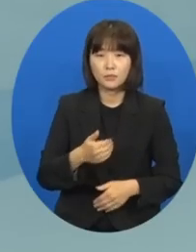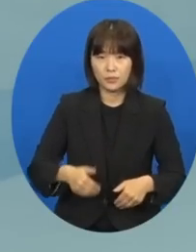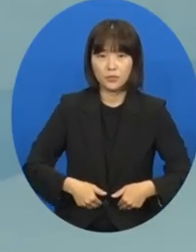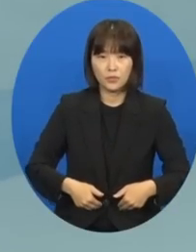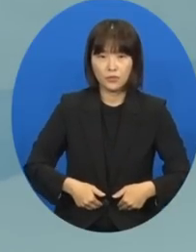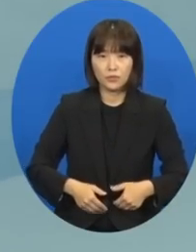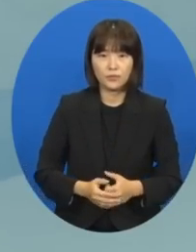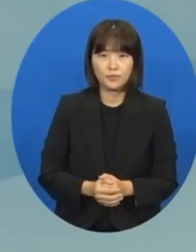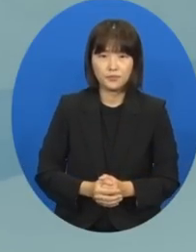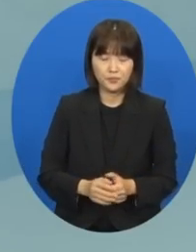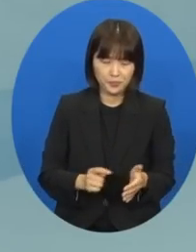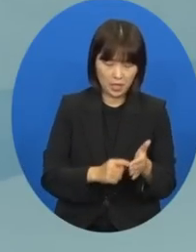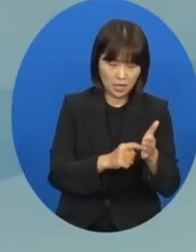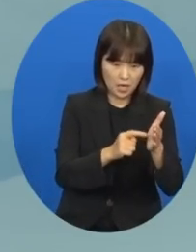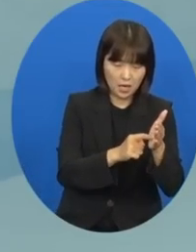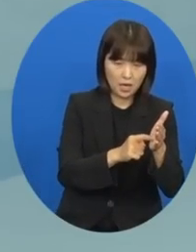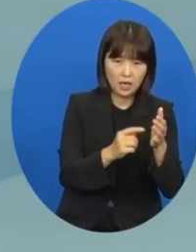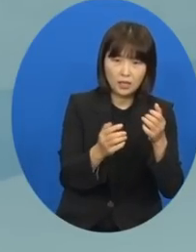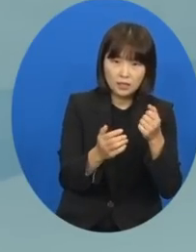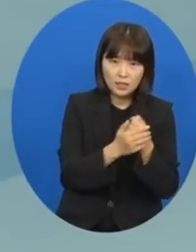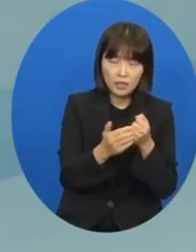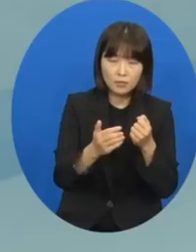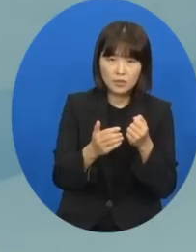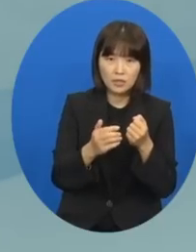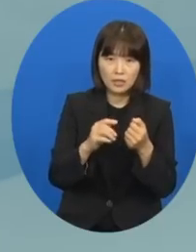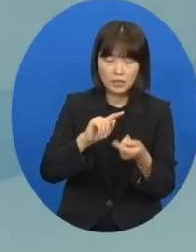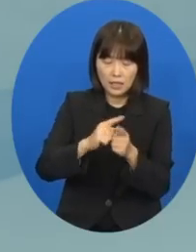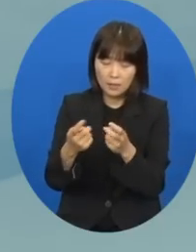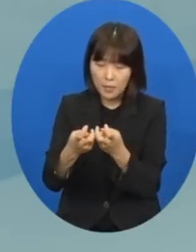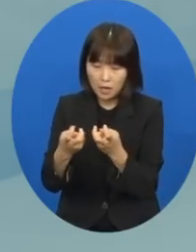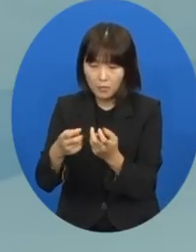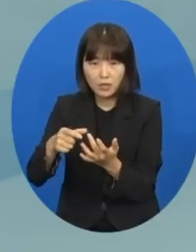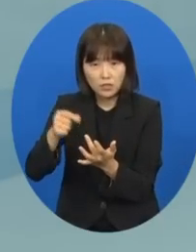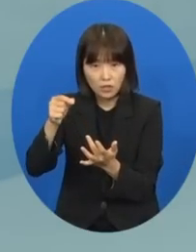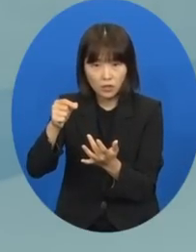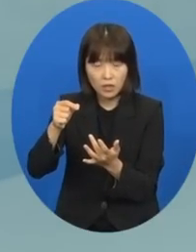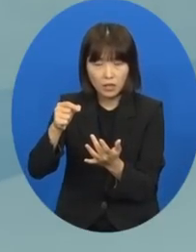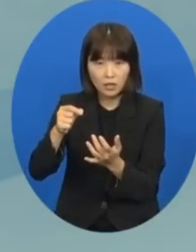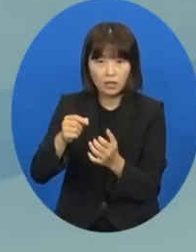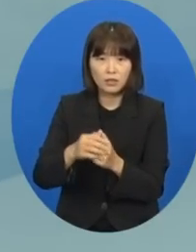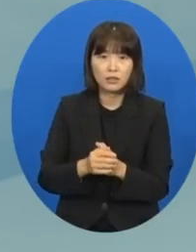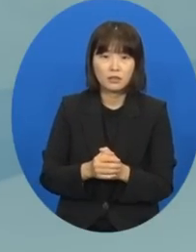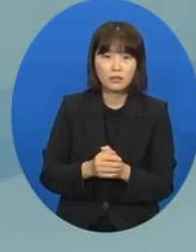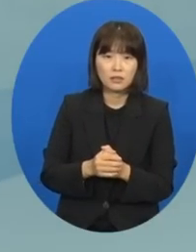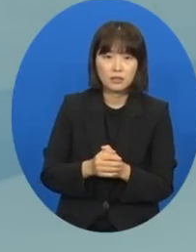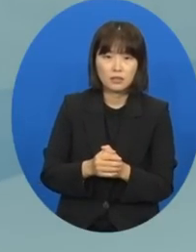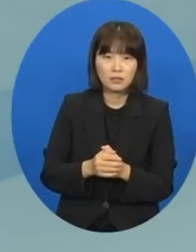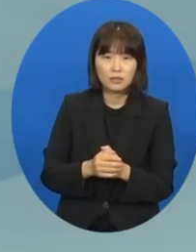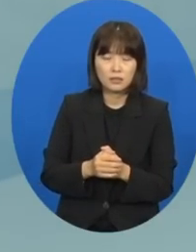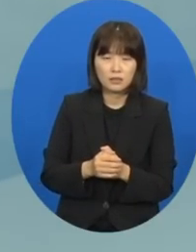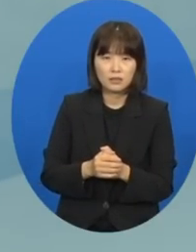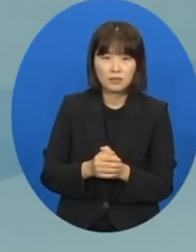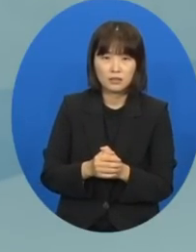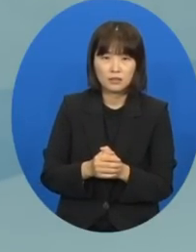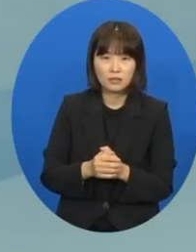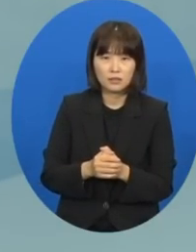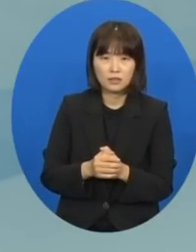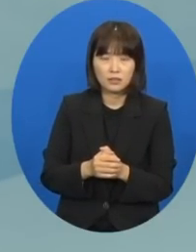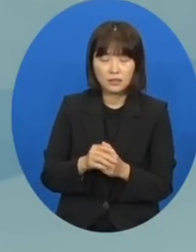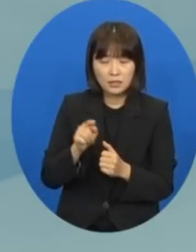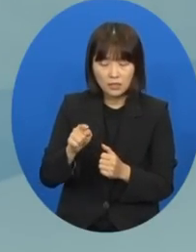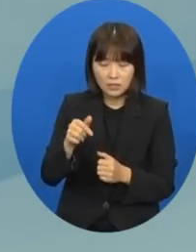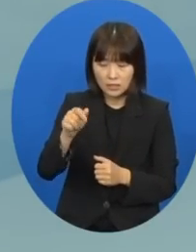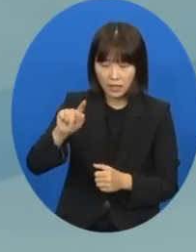성급함으로 인한 선택, 이 차선책이 하갈이고요. 그 열매가 이스마엘이라면 오랜 기다림의 열매는 바로